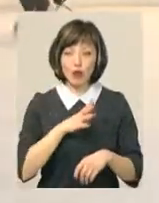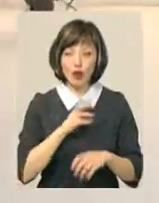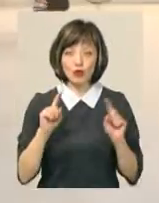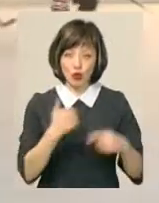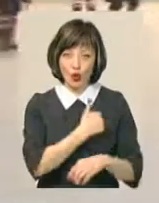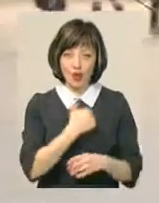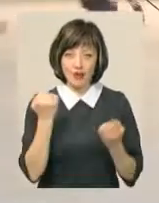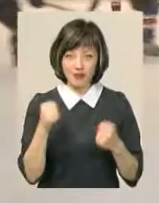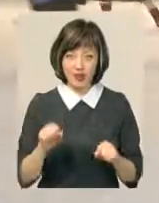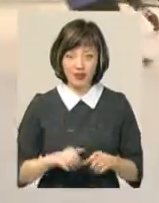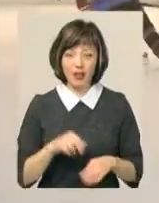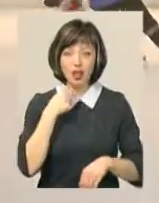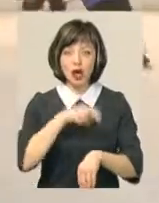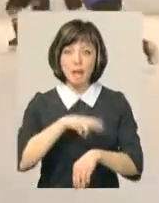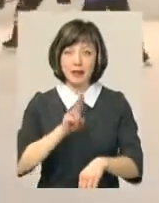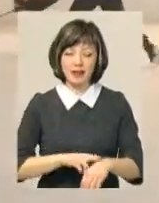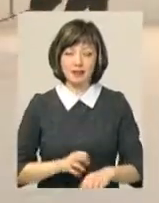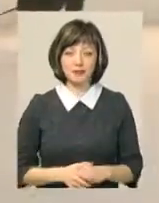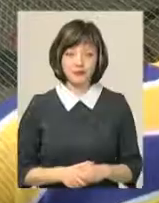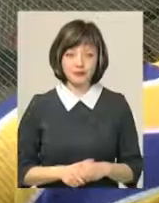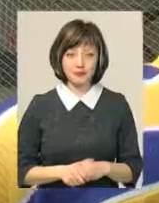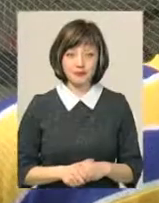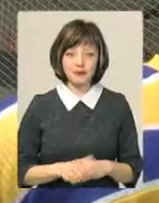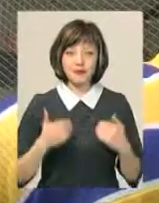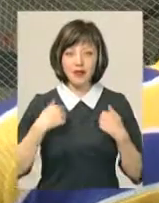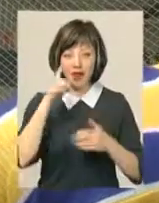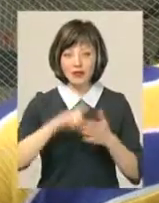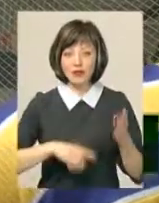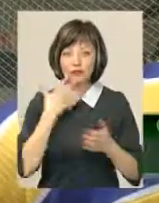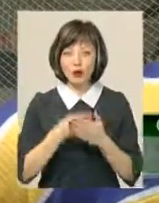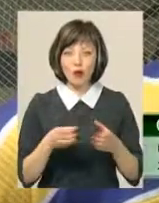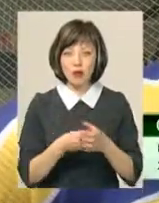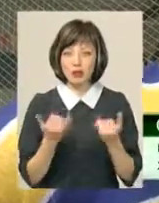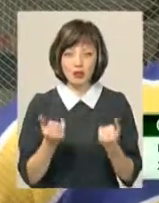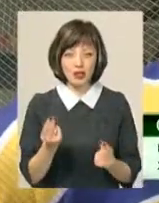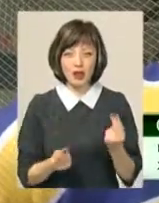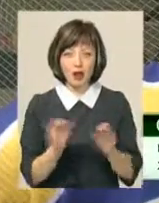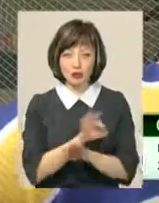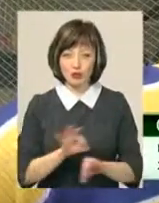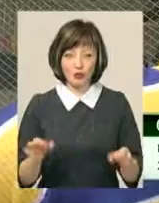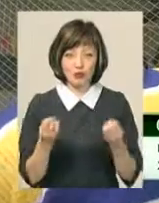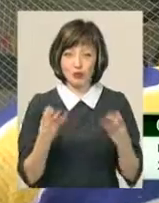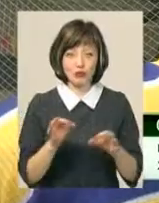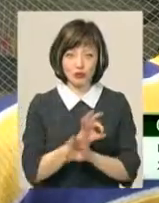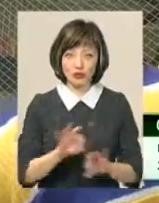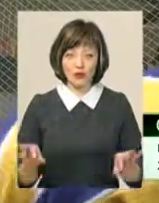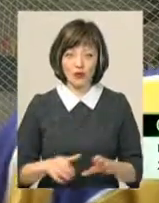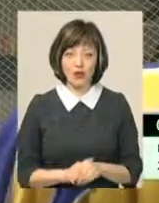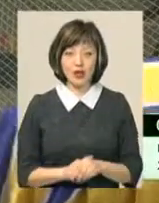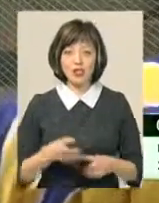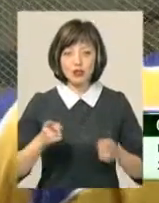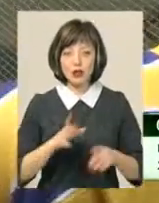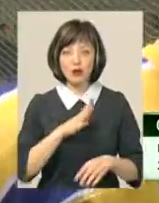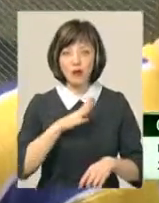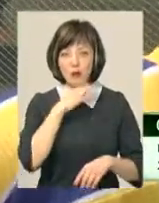дуже хотілося виграти, каже капітан «Прайдівці» Олег Іванчук. Я вірю в свою команду, вона сьогодні грала чудово, просто чудово. Звичайно,